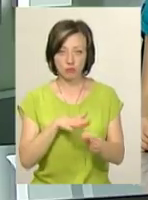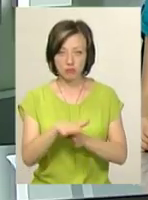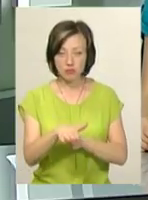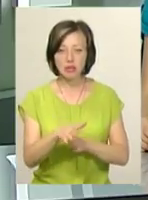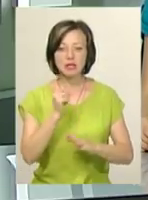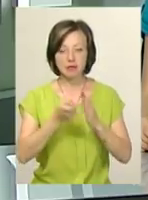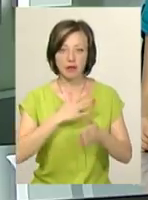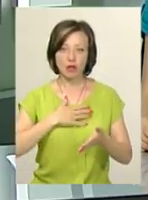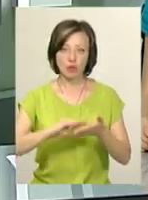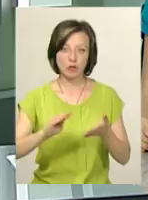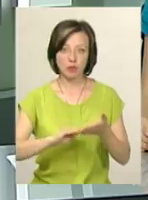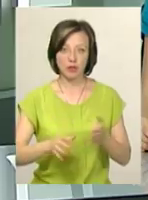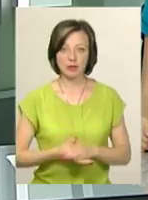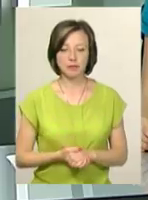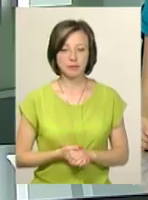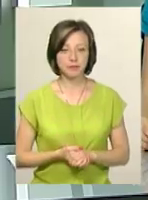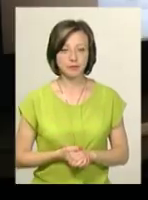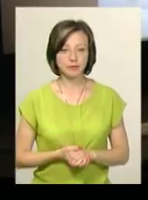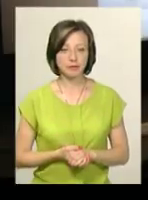реалізувати, дізнавалася Надія Драганчук.